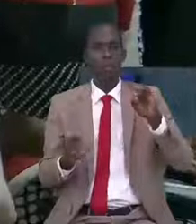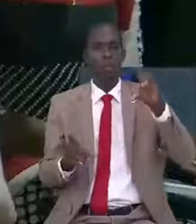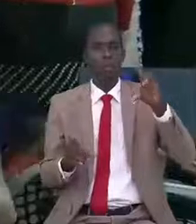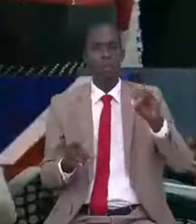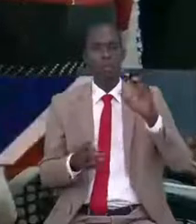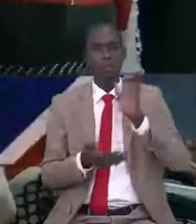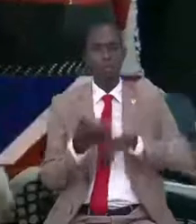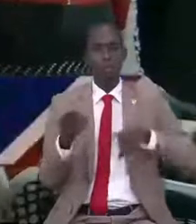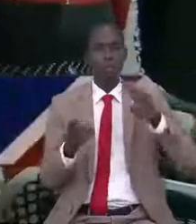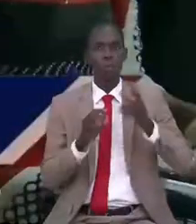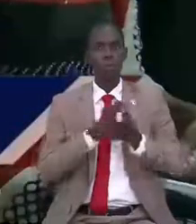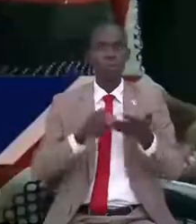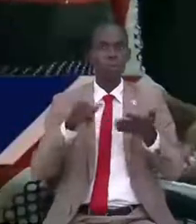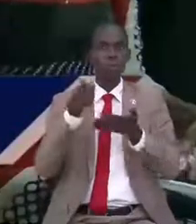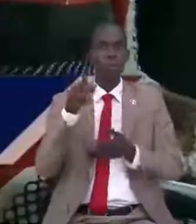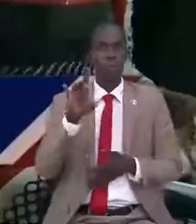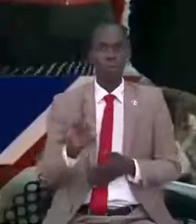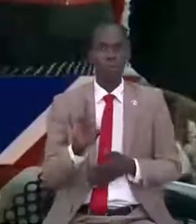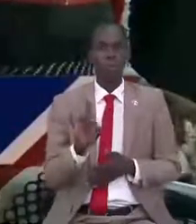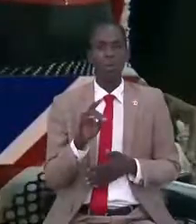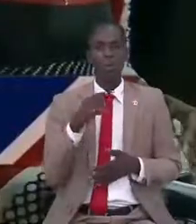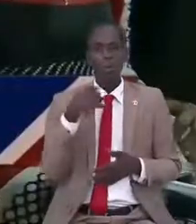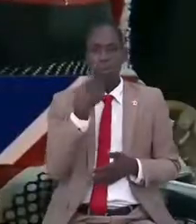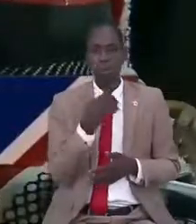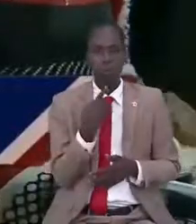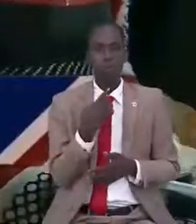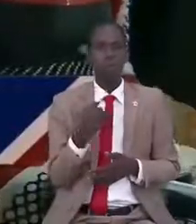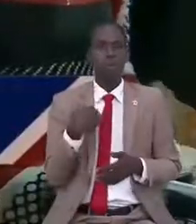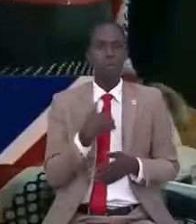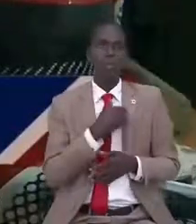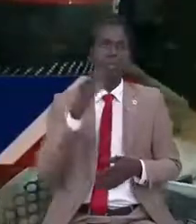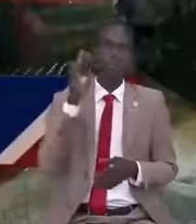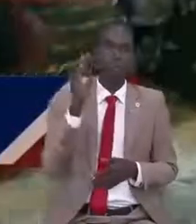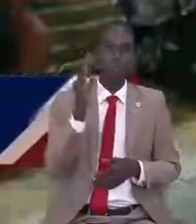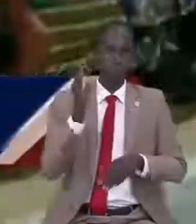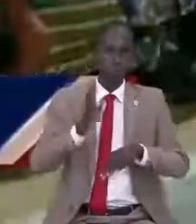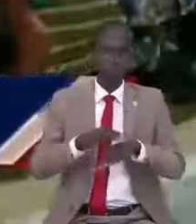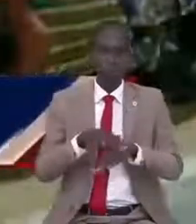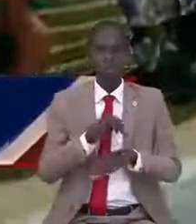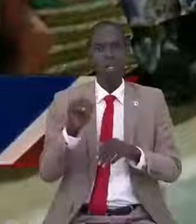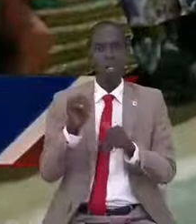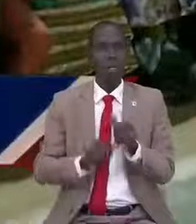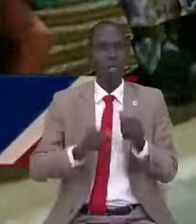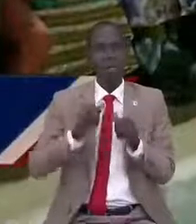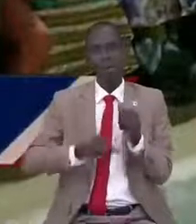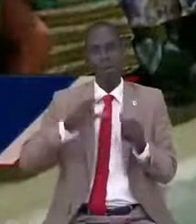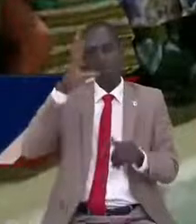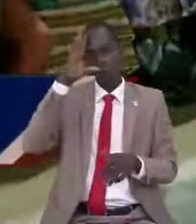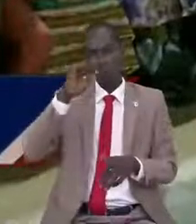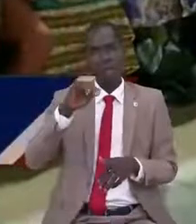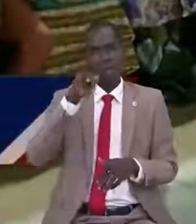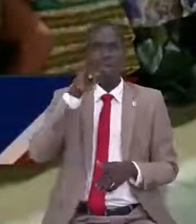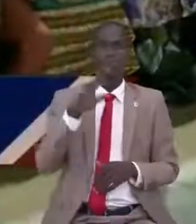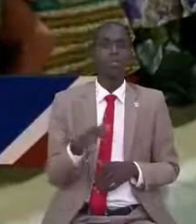Colossiens, chapitre 1, 28. C'est lui que nous annonçons, exhortant tout